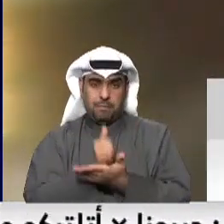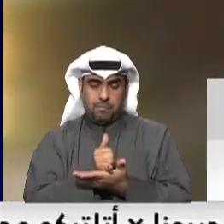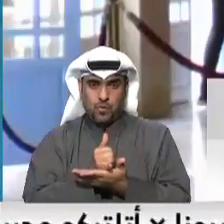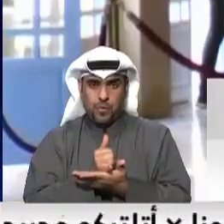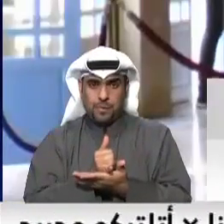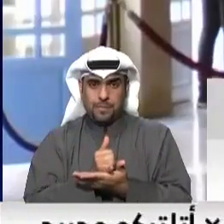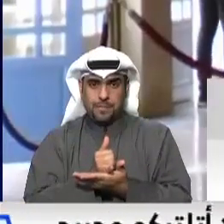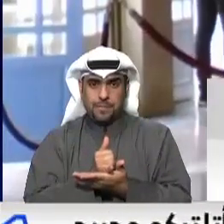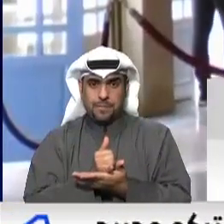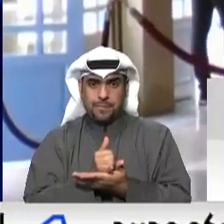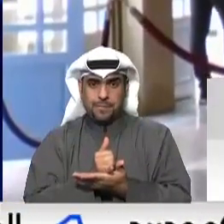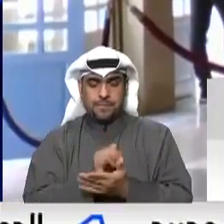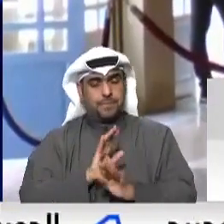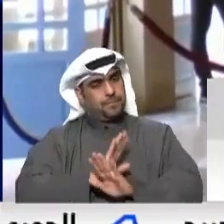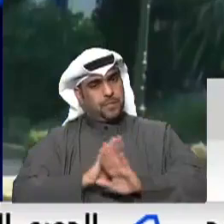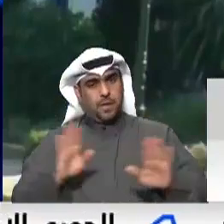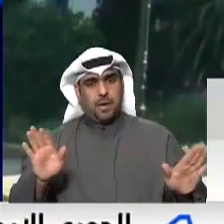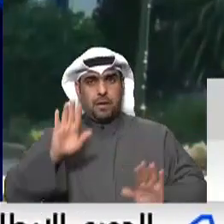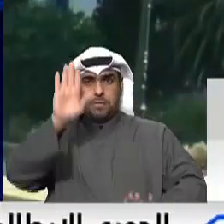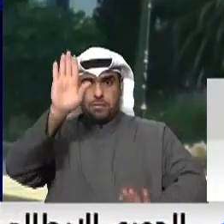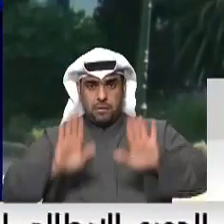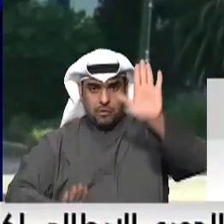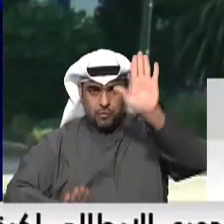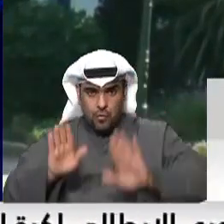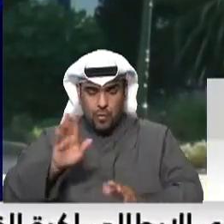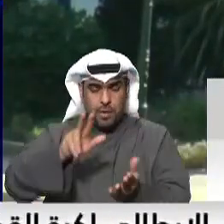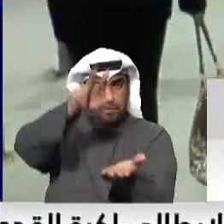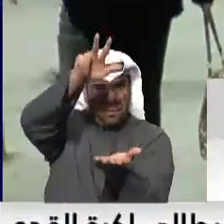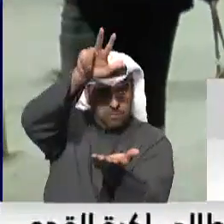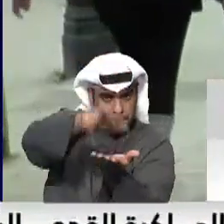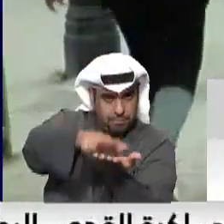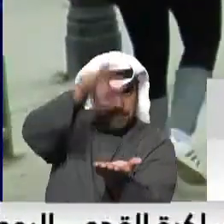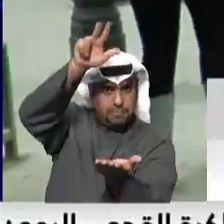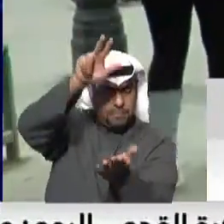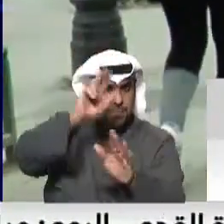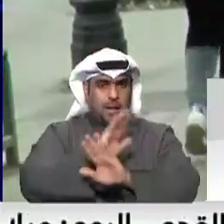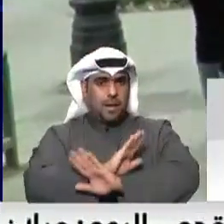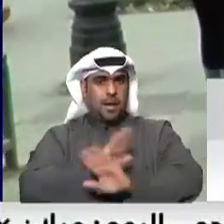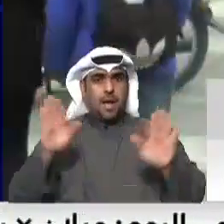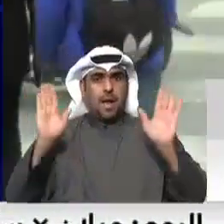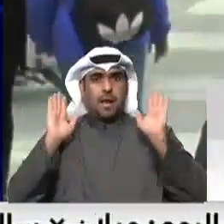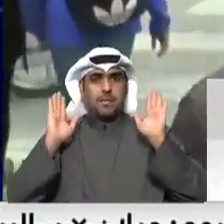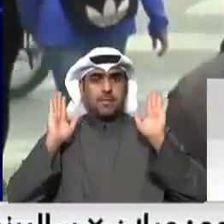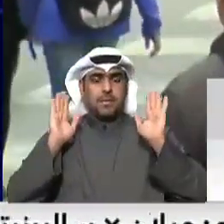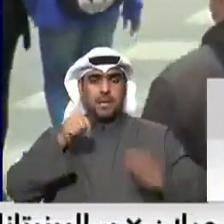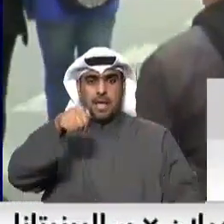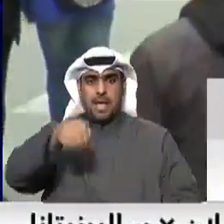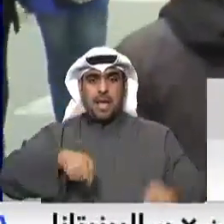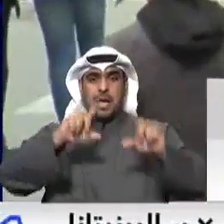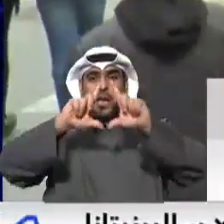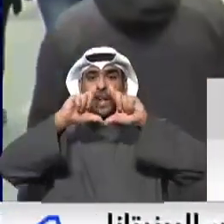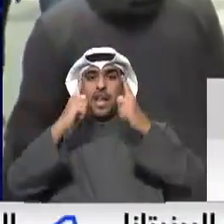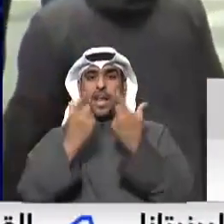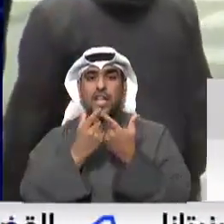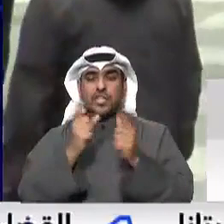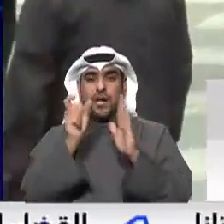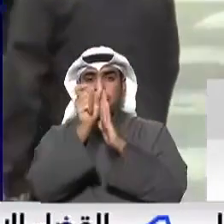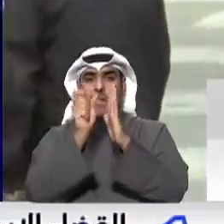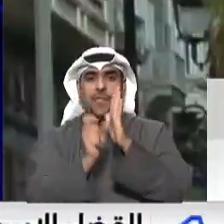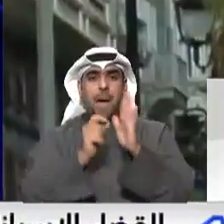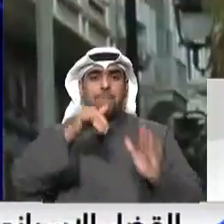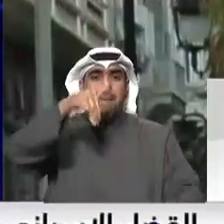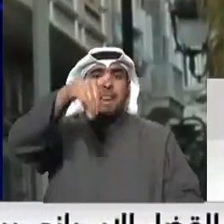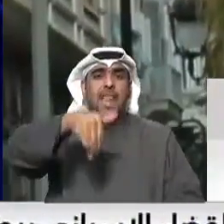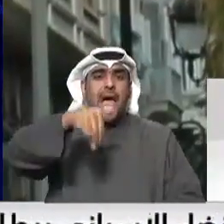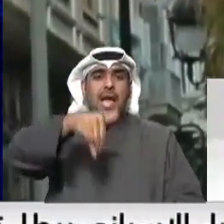إذا تمت المصادقة بالإجماع على تركيبة هذه اللجنة التي من مهامها تحديد سير عمل